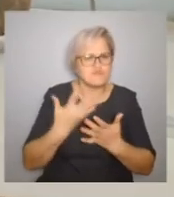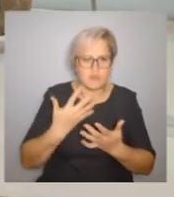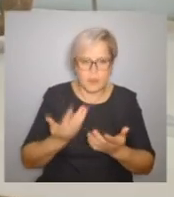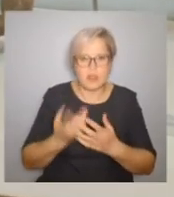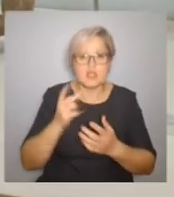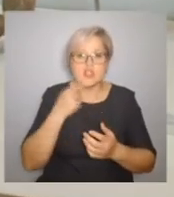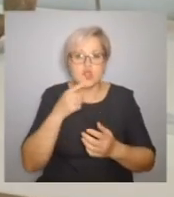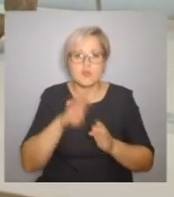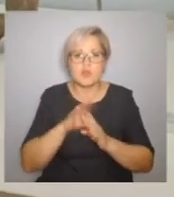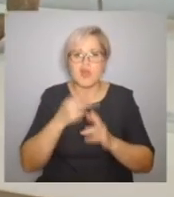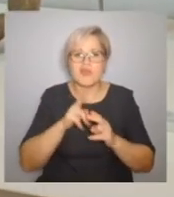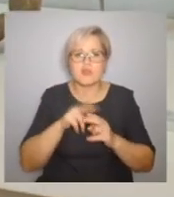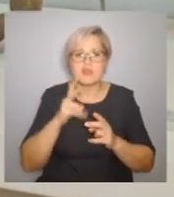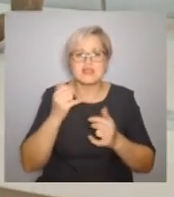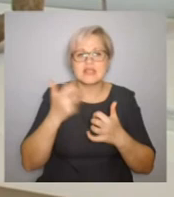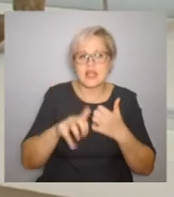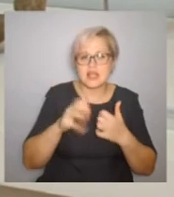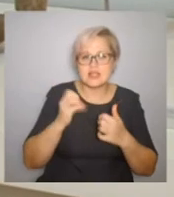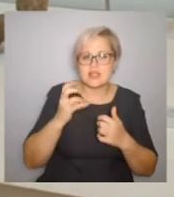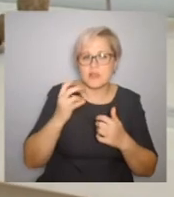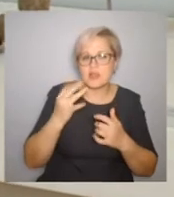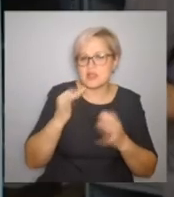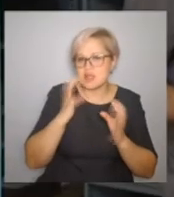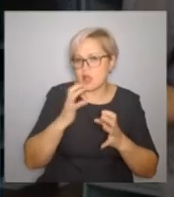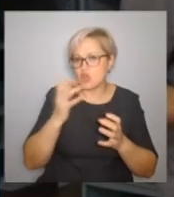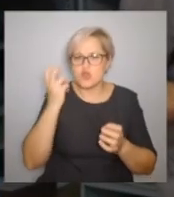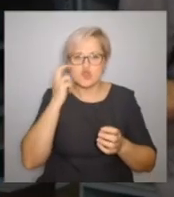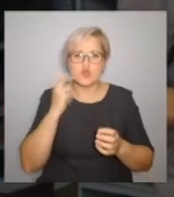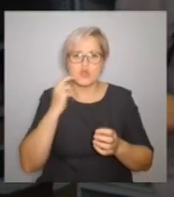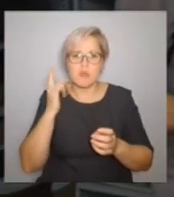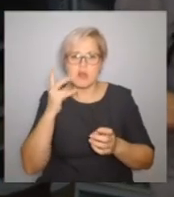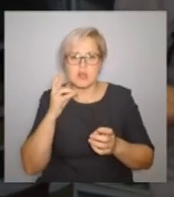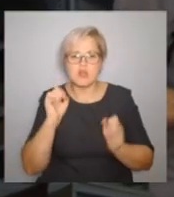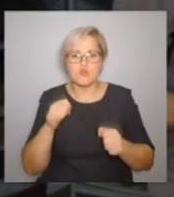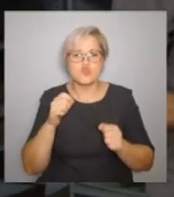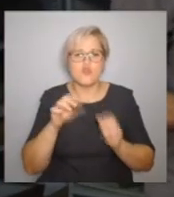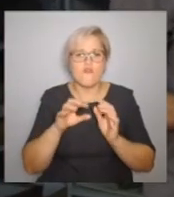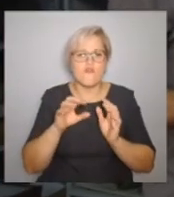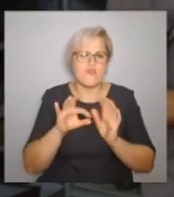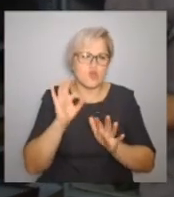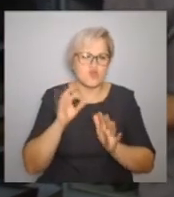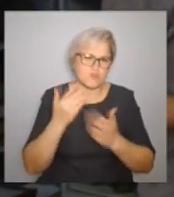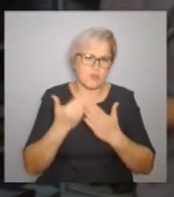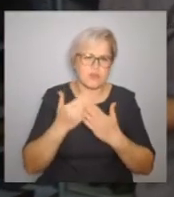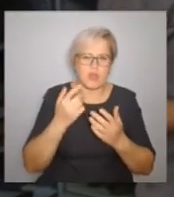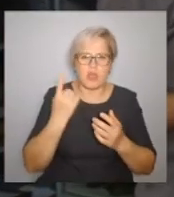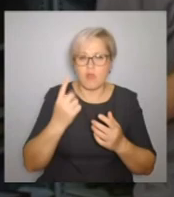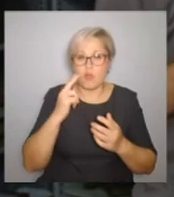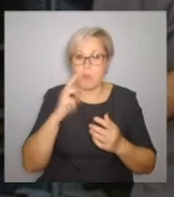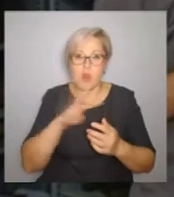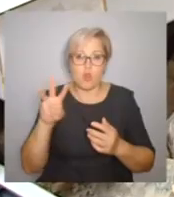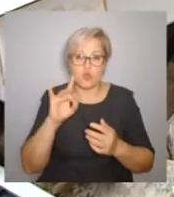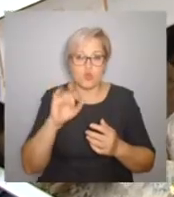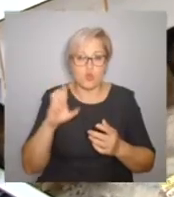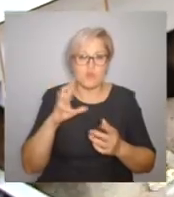Но, к большому сожалению, палеонтологов и потенциальных черных копателей такие бивни, имеющие действительно историческую ценность, в Югре найти крайне